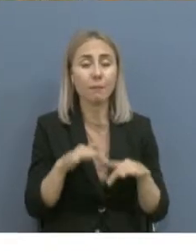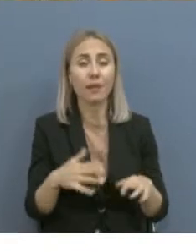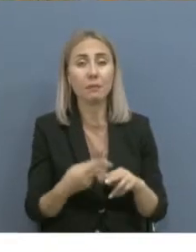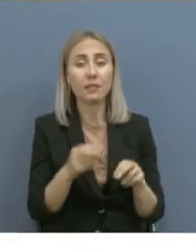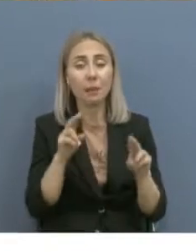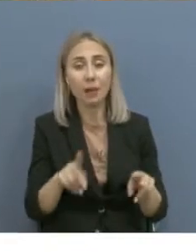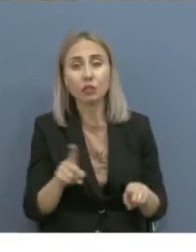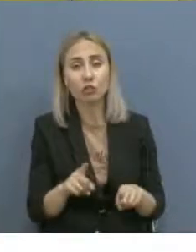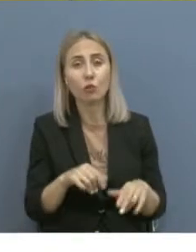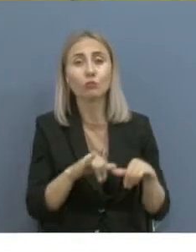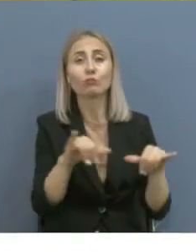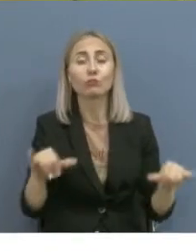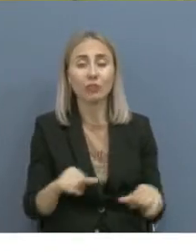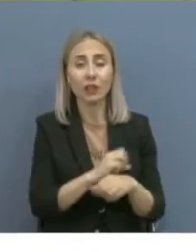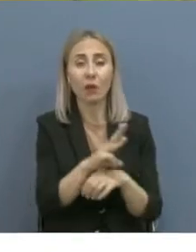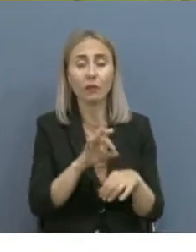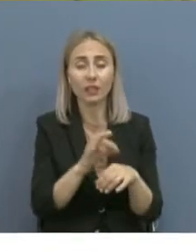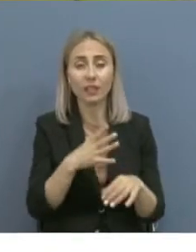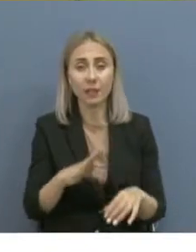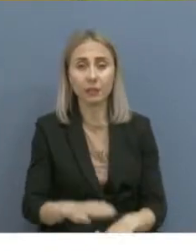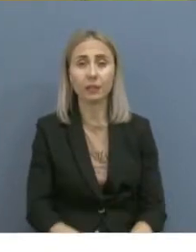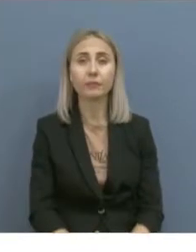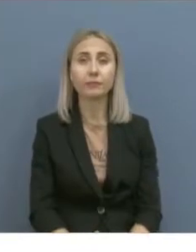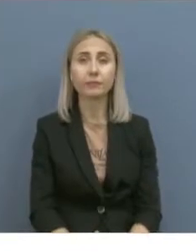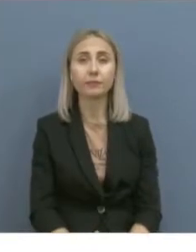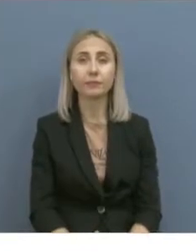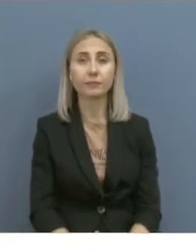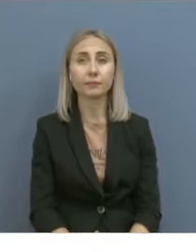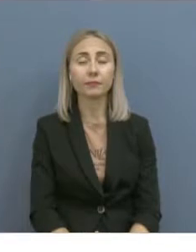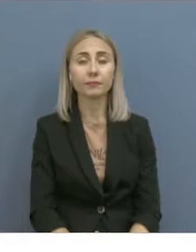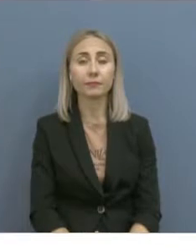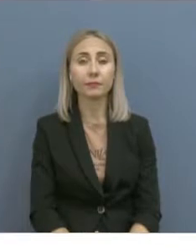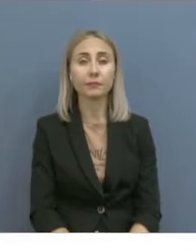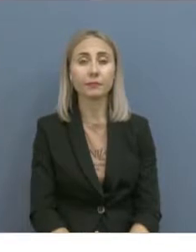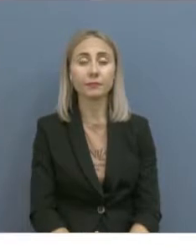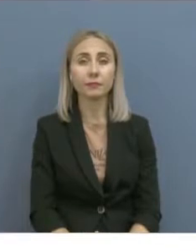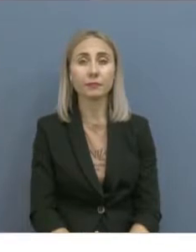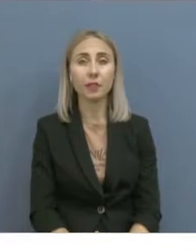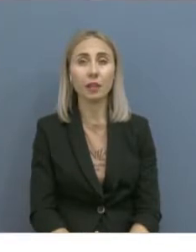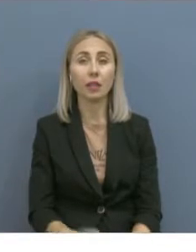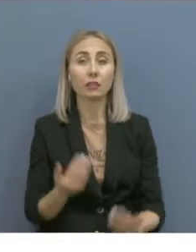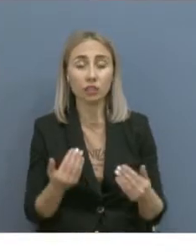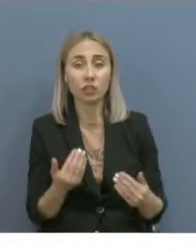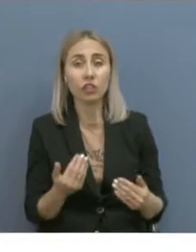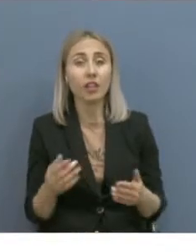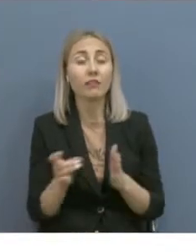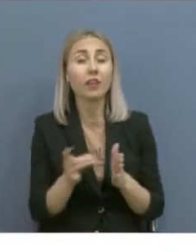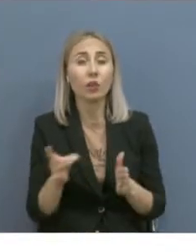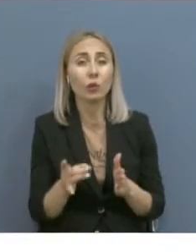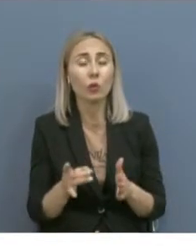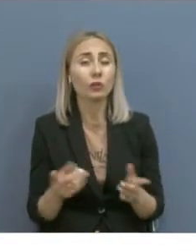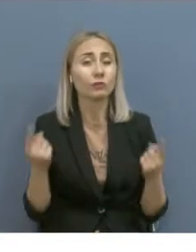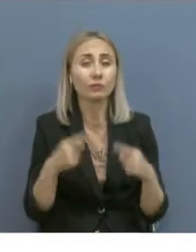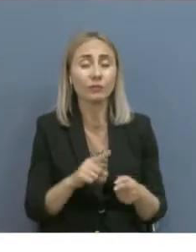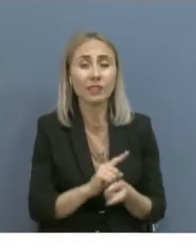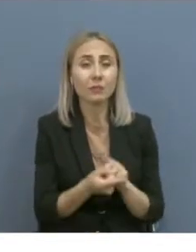соңы өліммен аяқталса, онда қылмыстық іс қозғалады. На сегодня эпидситуация у нас резко изменилась. Өңірдегі жағдай күрт